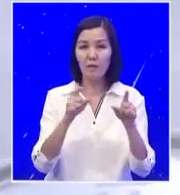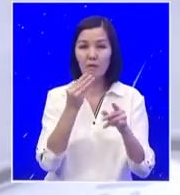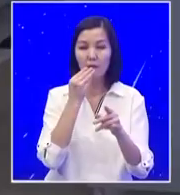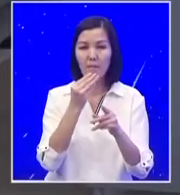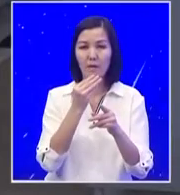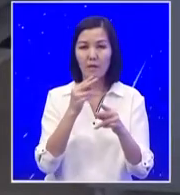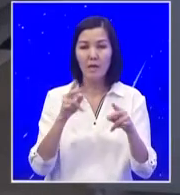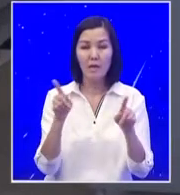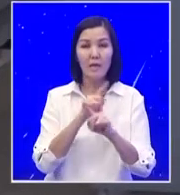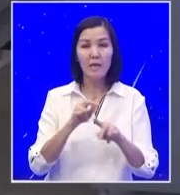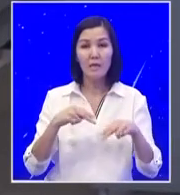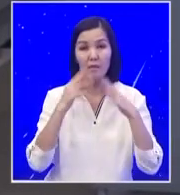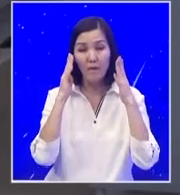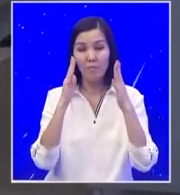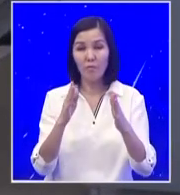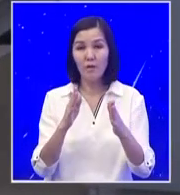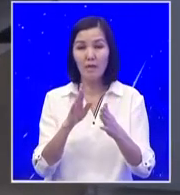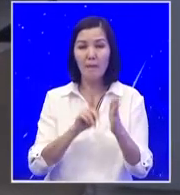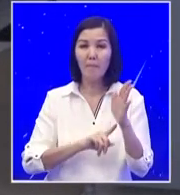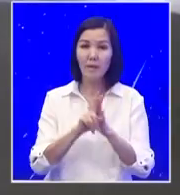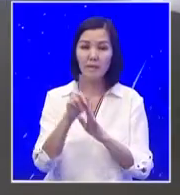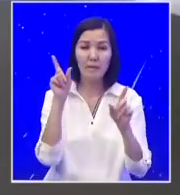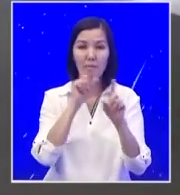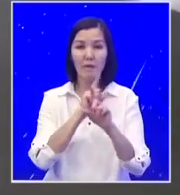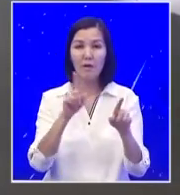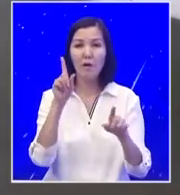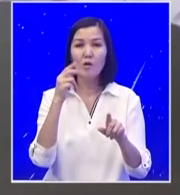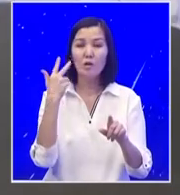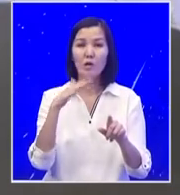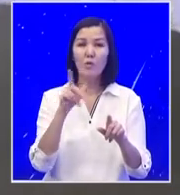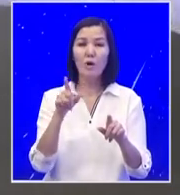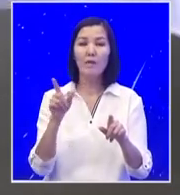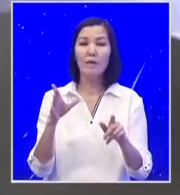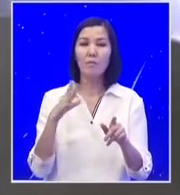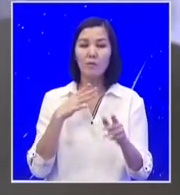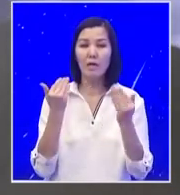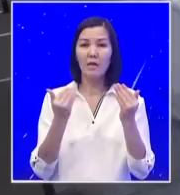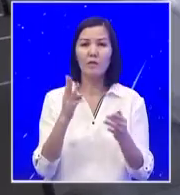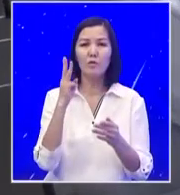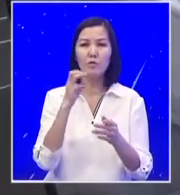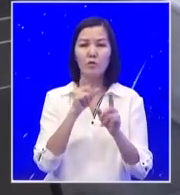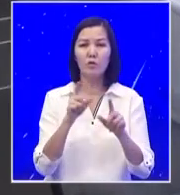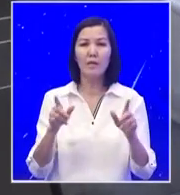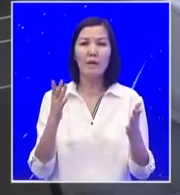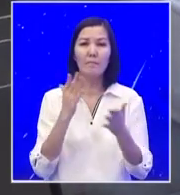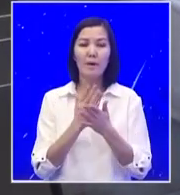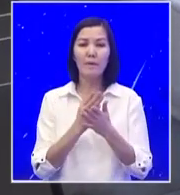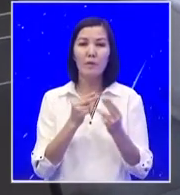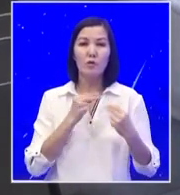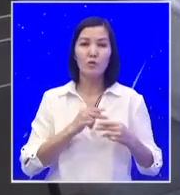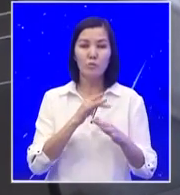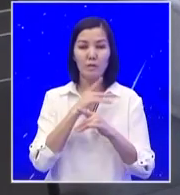жайына ерекше көңіл бөлінеді. Алғашқы жылдары мекемеде 150 адам болса, қазірде 300-ден асқан. Сондықтан жұмыс та